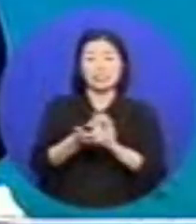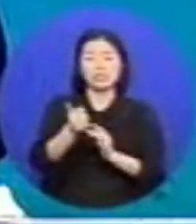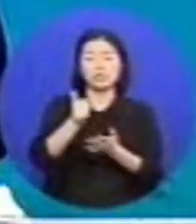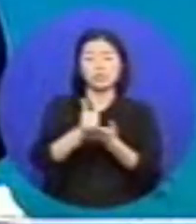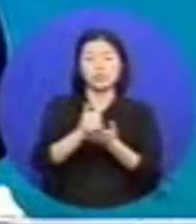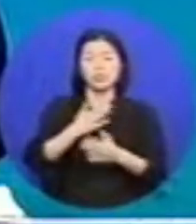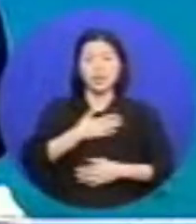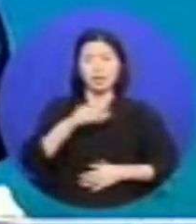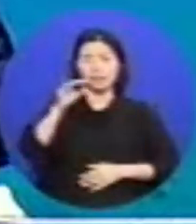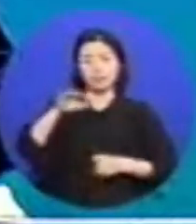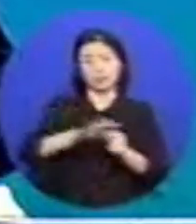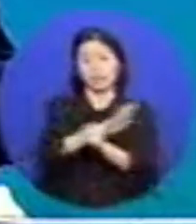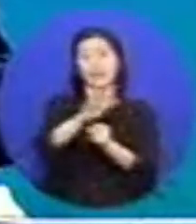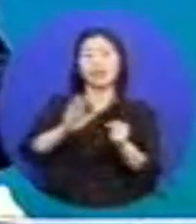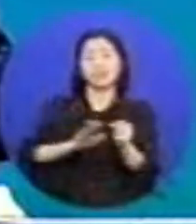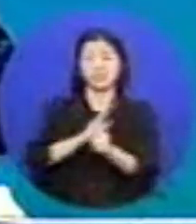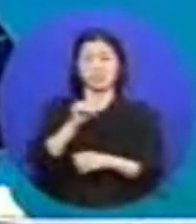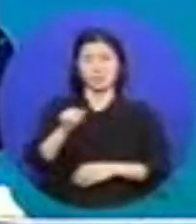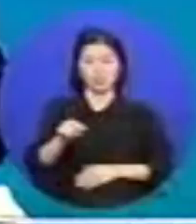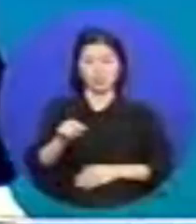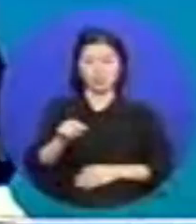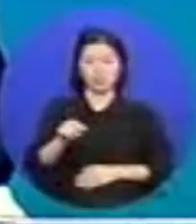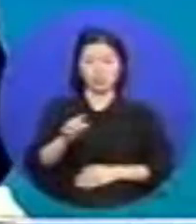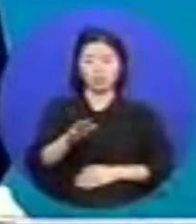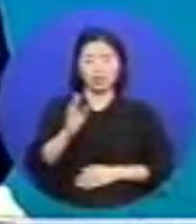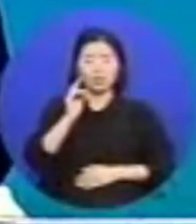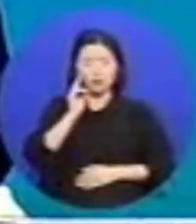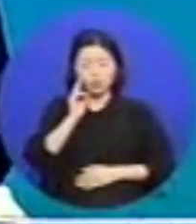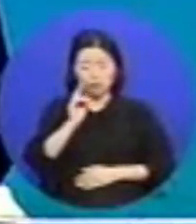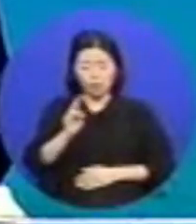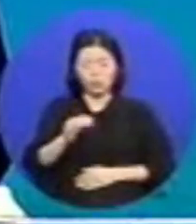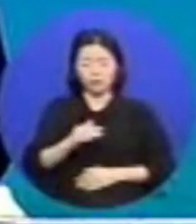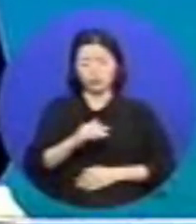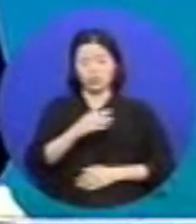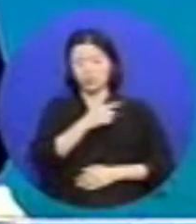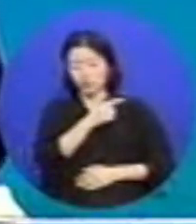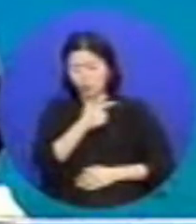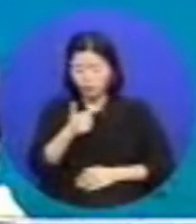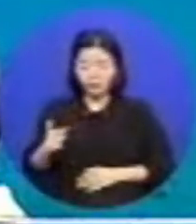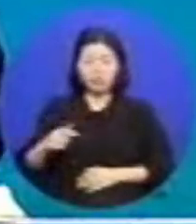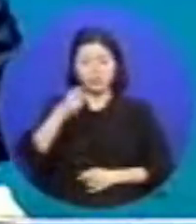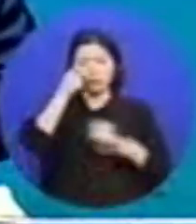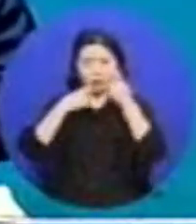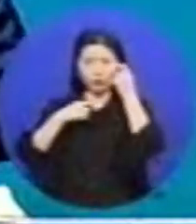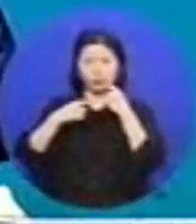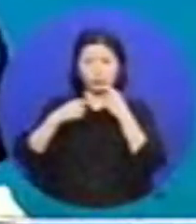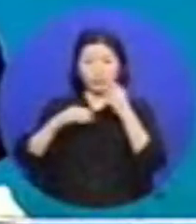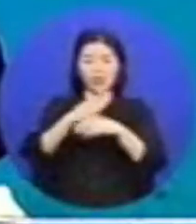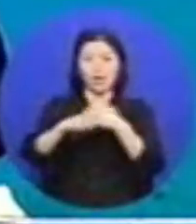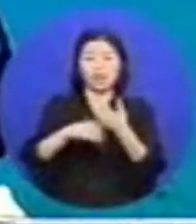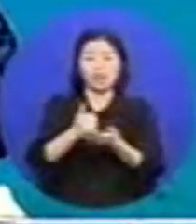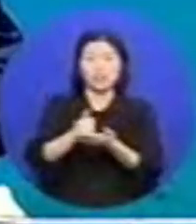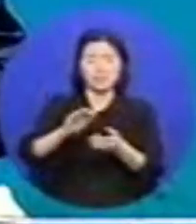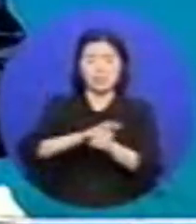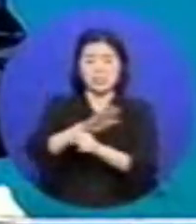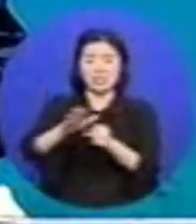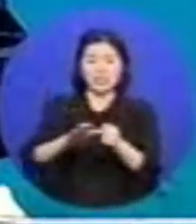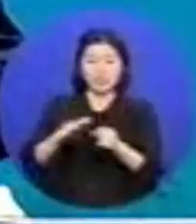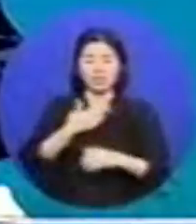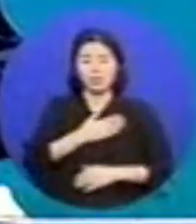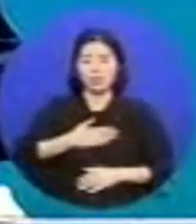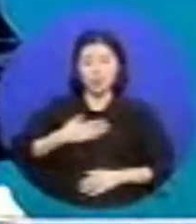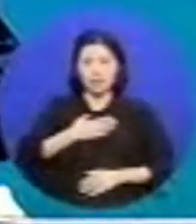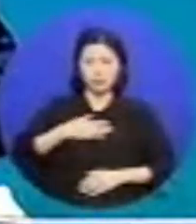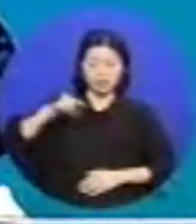사랑하신다. 그리고 너무너무 울었습니다. 하나님의 사랑이 가슴